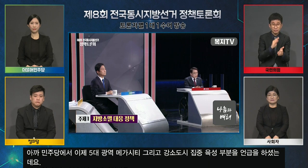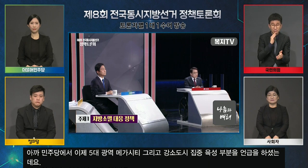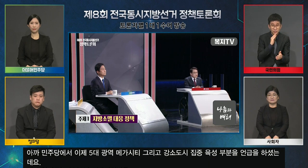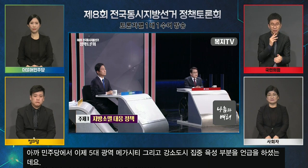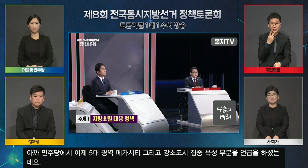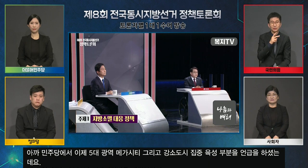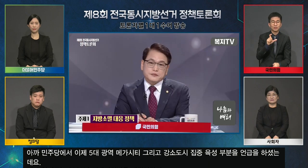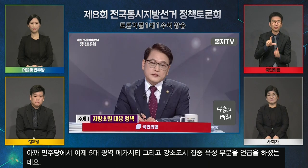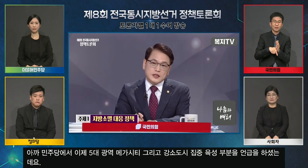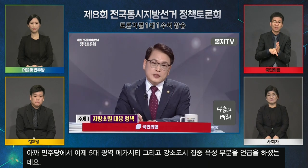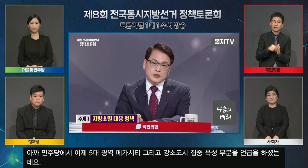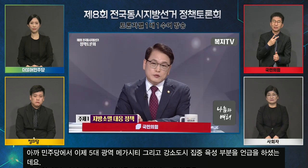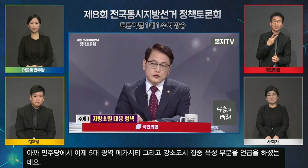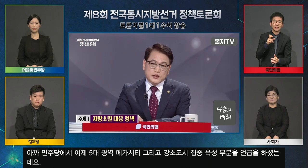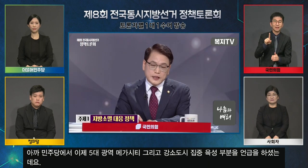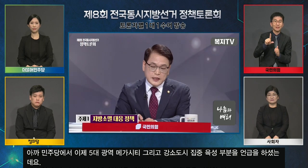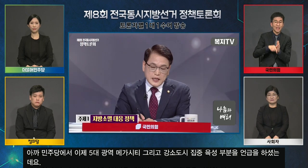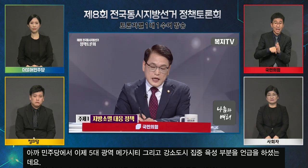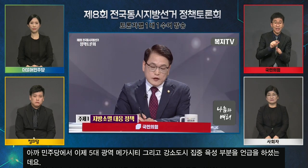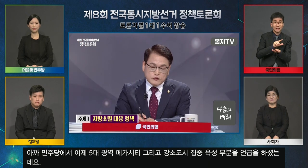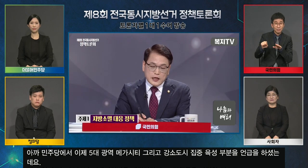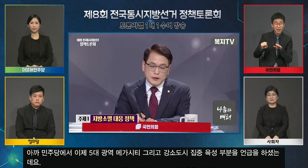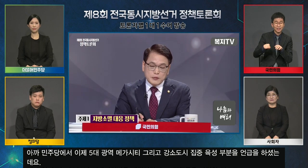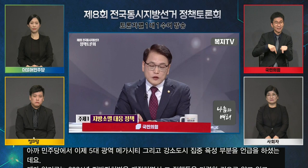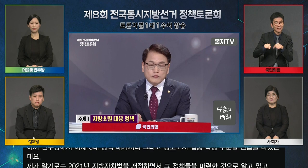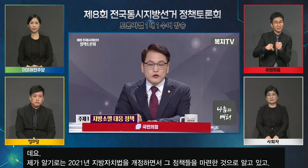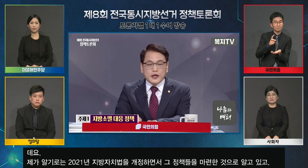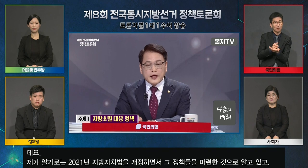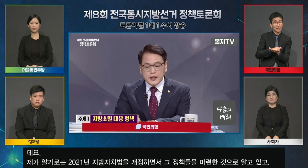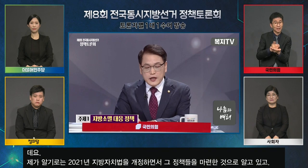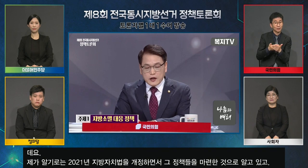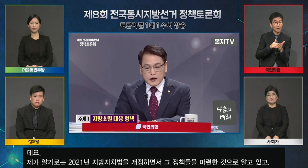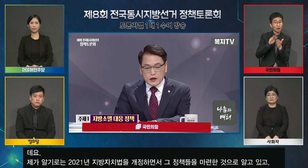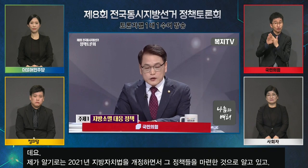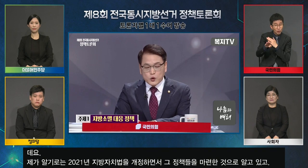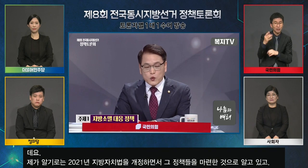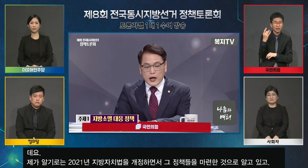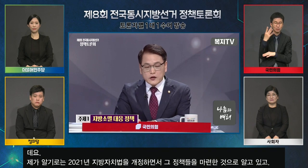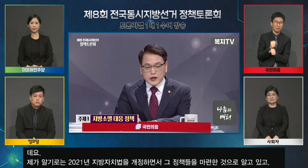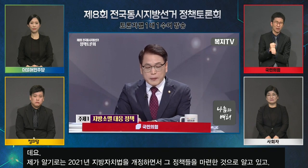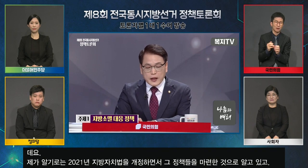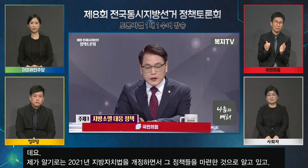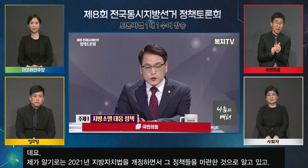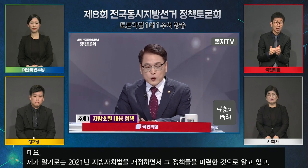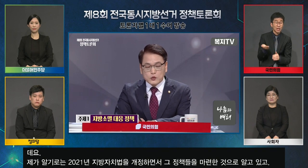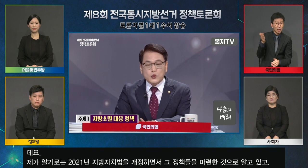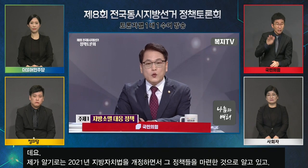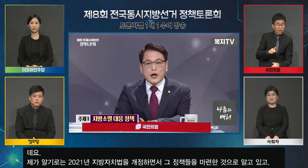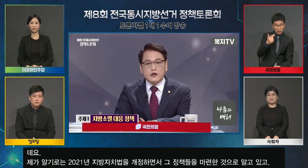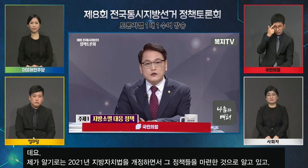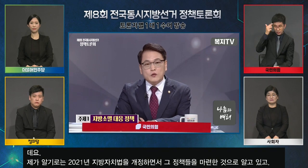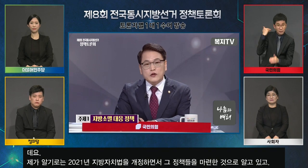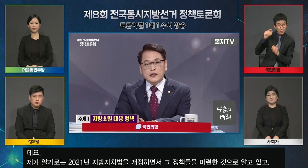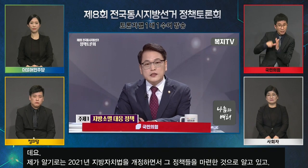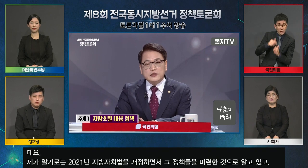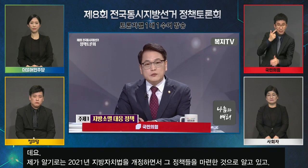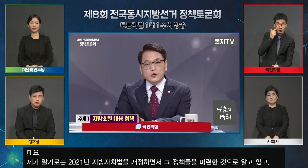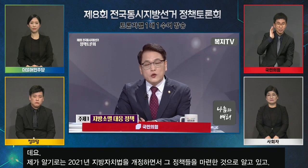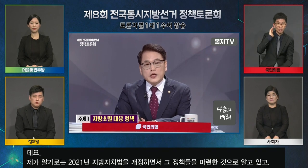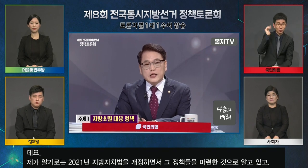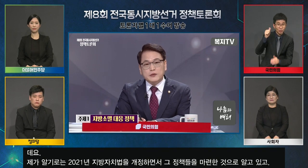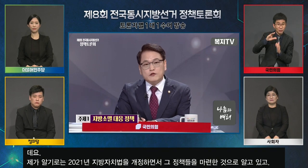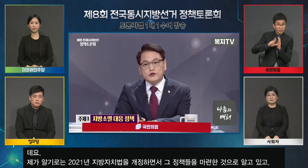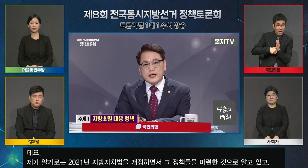알고 있고 그런데 이 부분들이 우리 MB 정부 때 초광역개발, 또 초광역정부라는